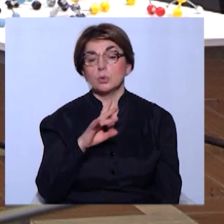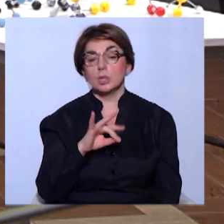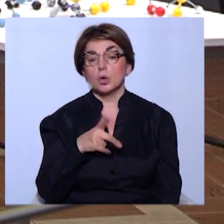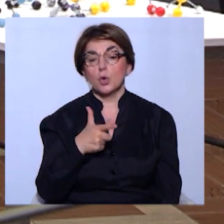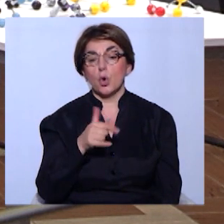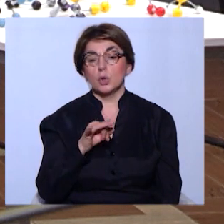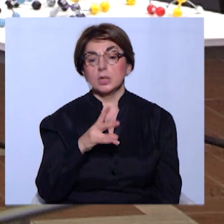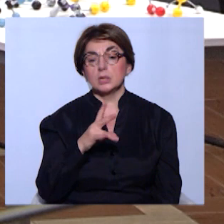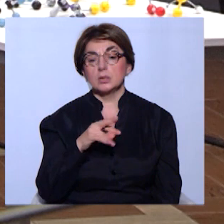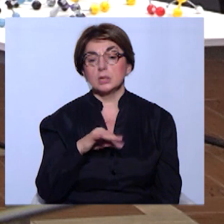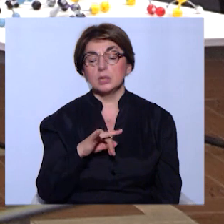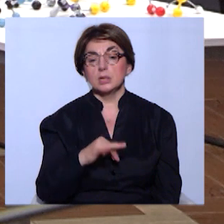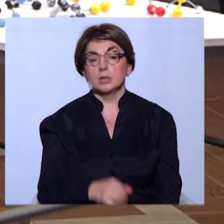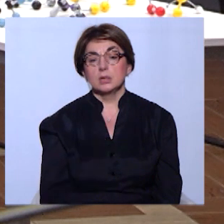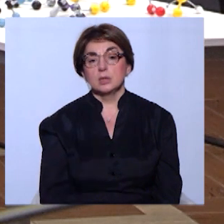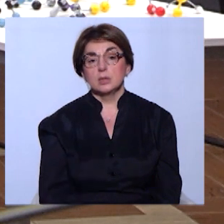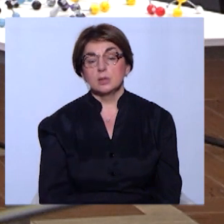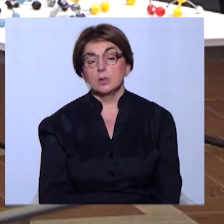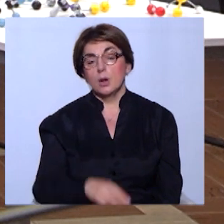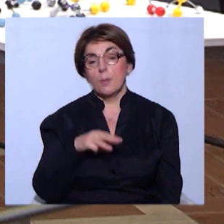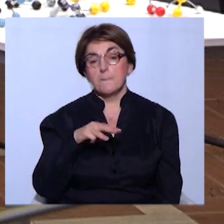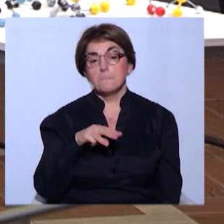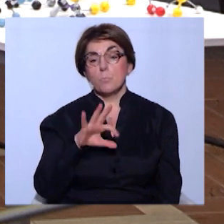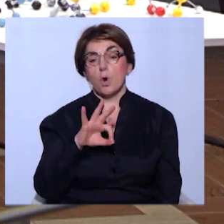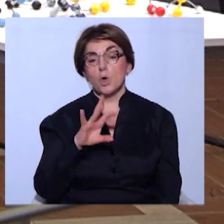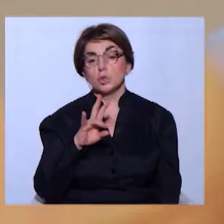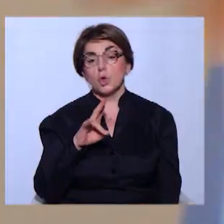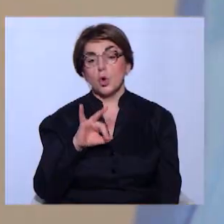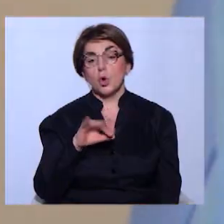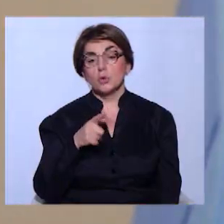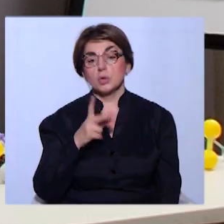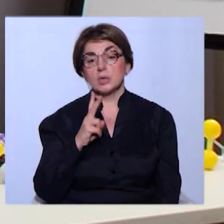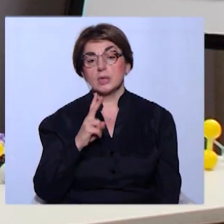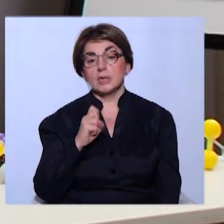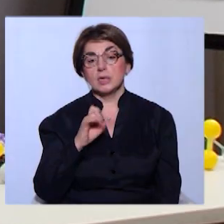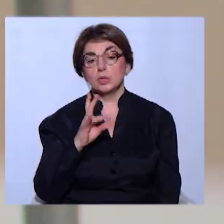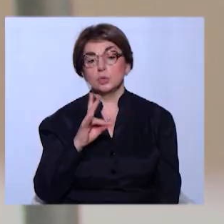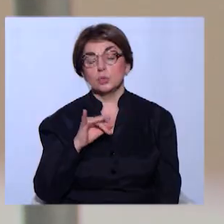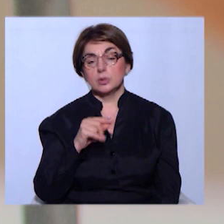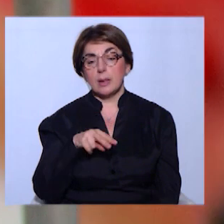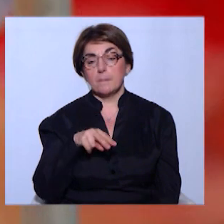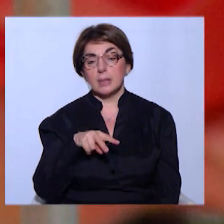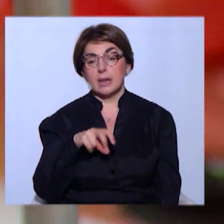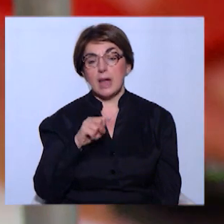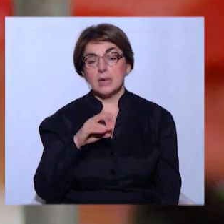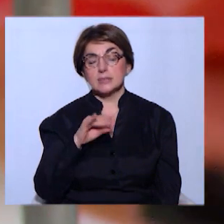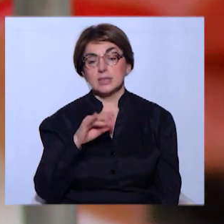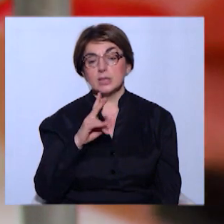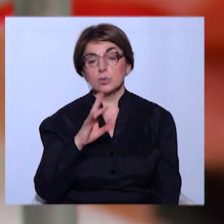Რომბული გოგირდი არსებობს 95 ცელსიუს გრადუსამდე და თუ მას გავაცხელებთ,